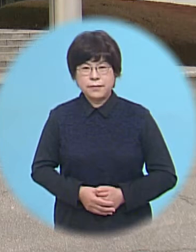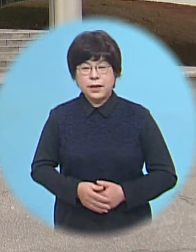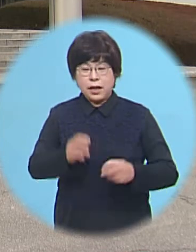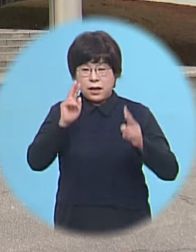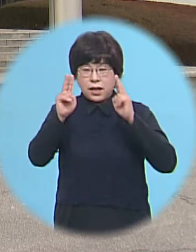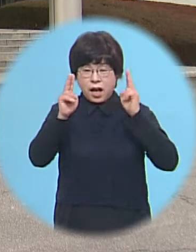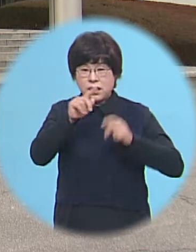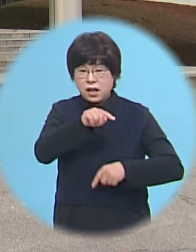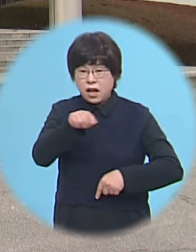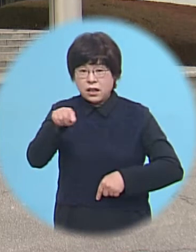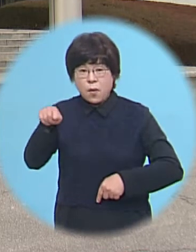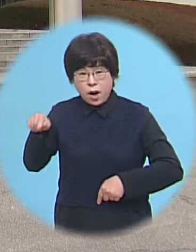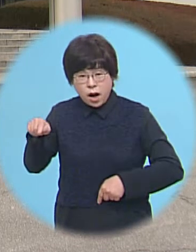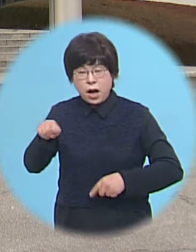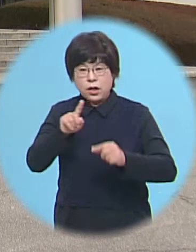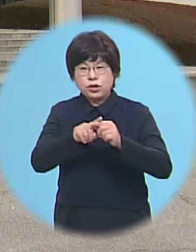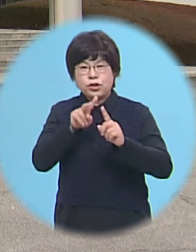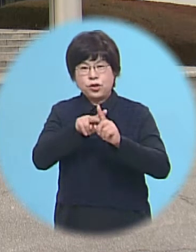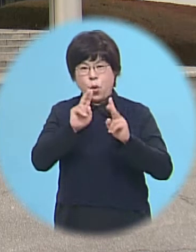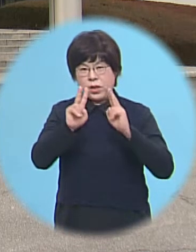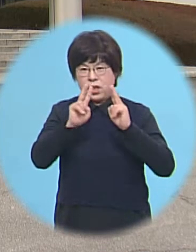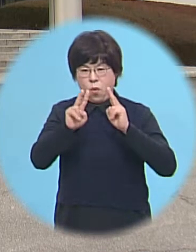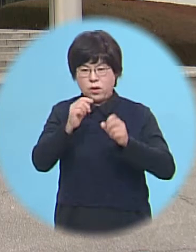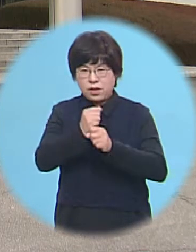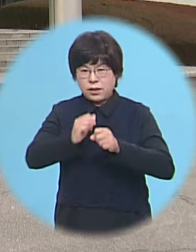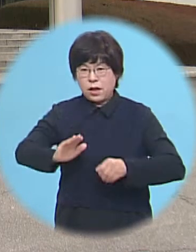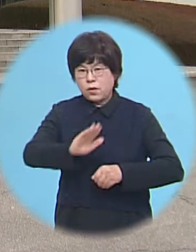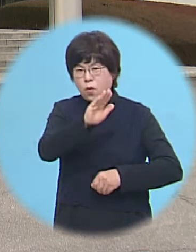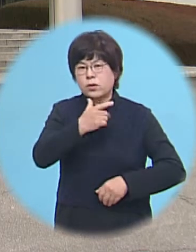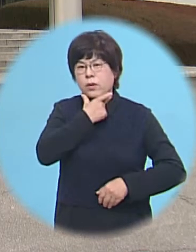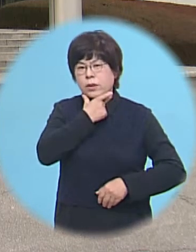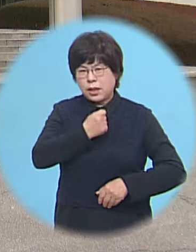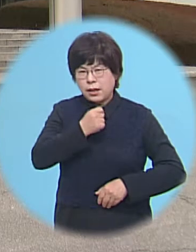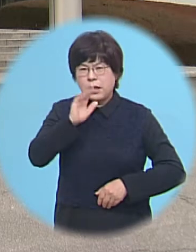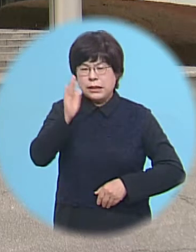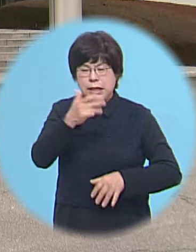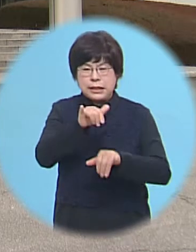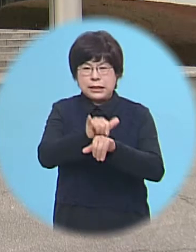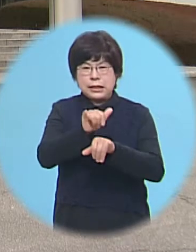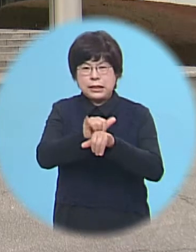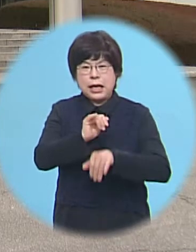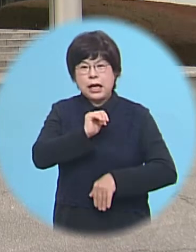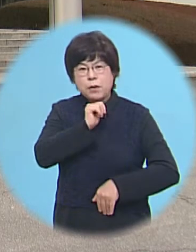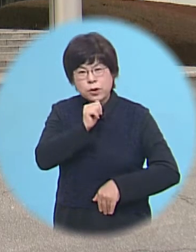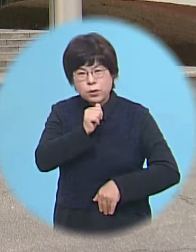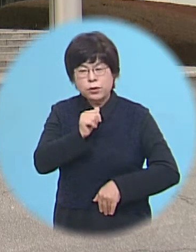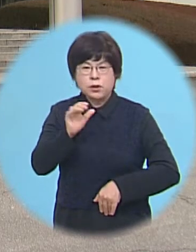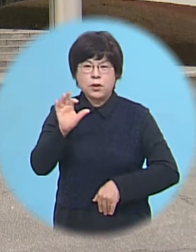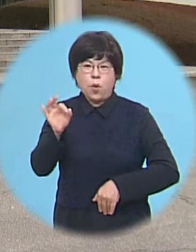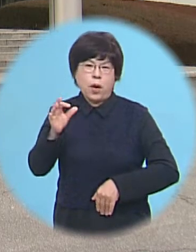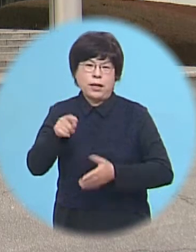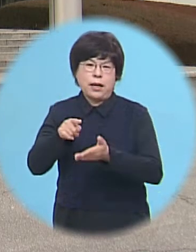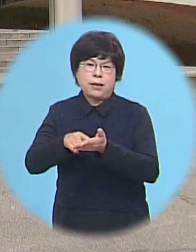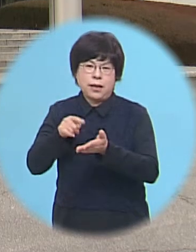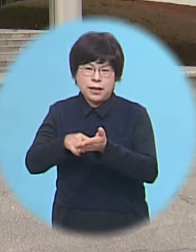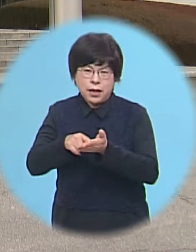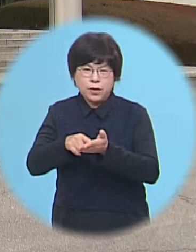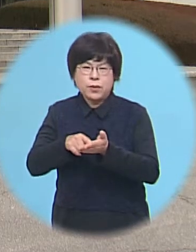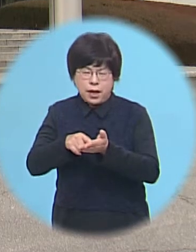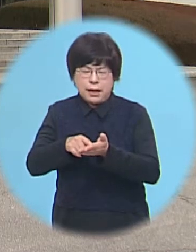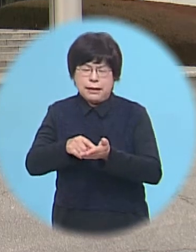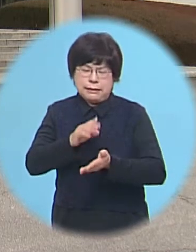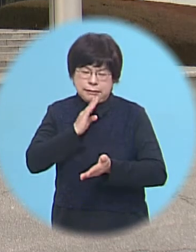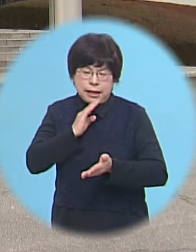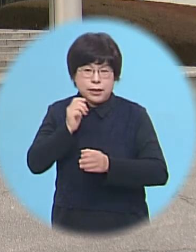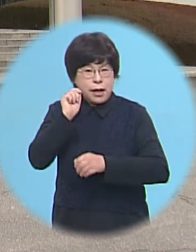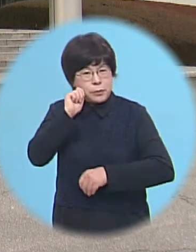今、中小企業では生産性を向上したいのに人材不足や資金力不足で実現できないといった声を聞